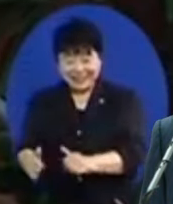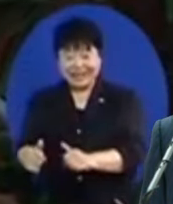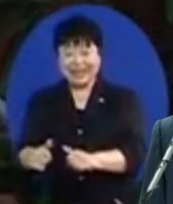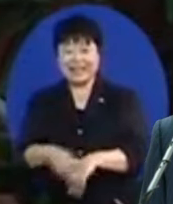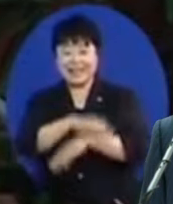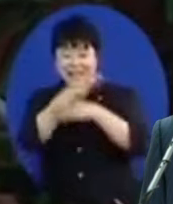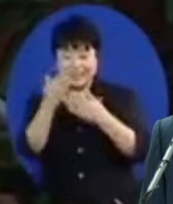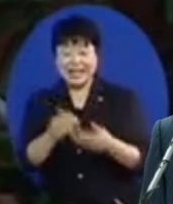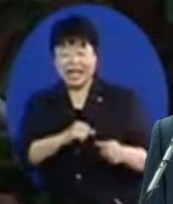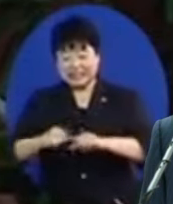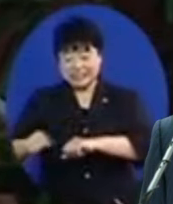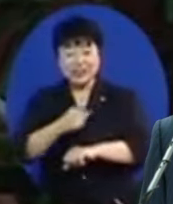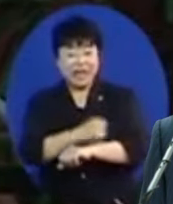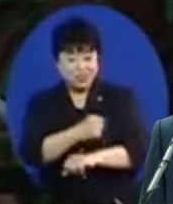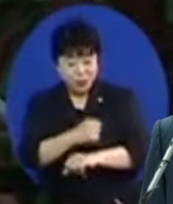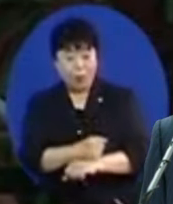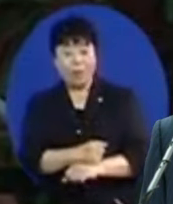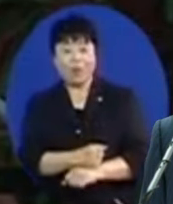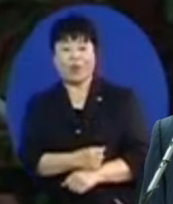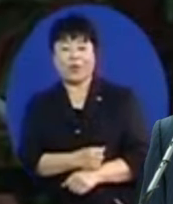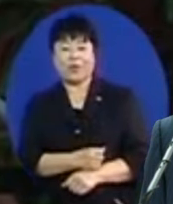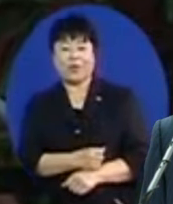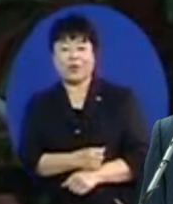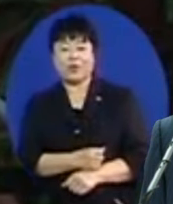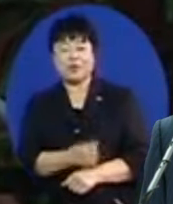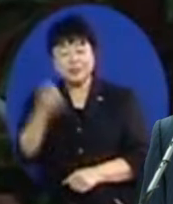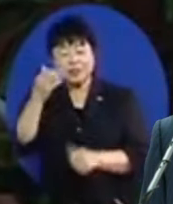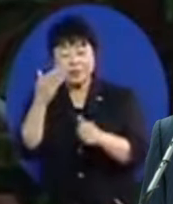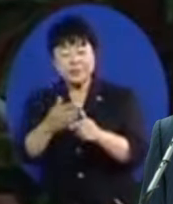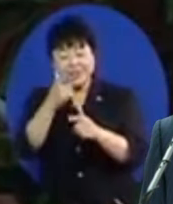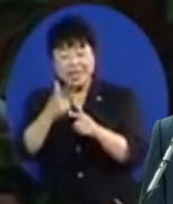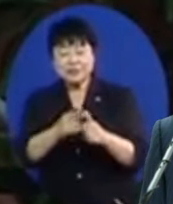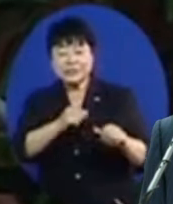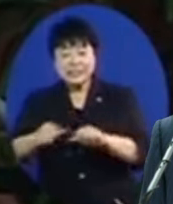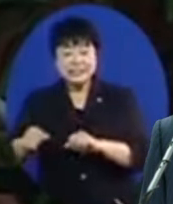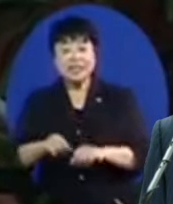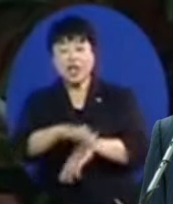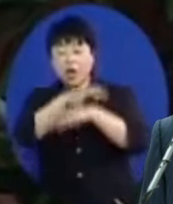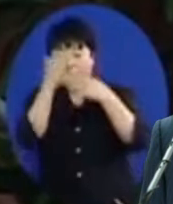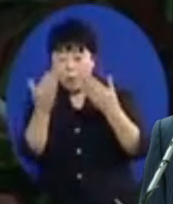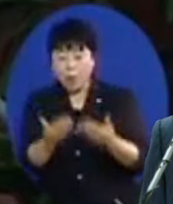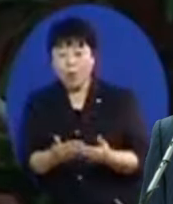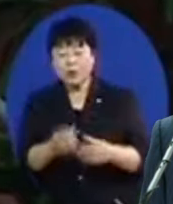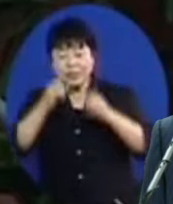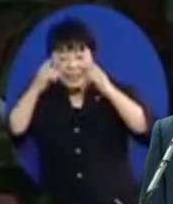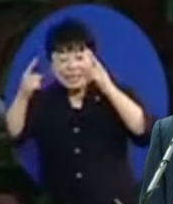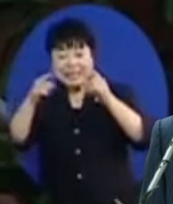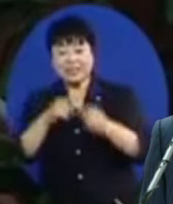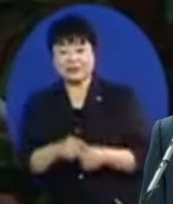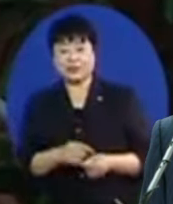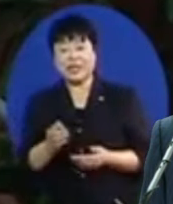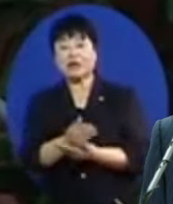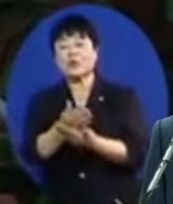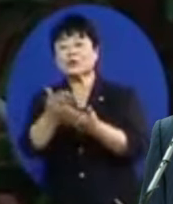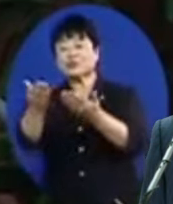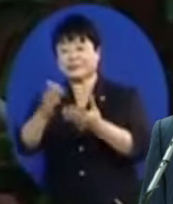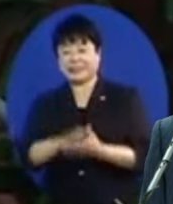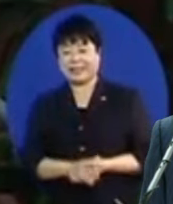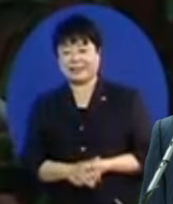다 실천하시고 성령님은 예수님이 실천하는 모든 것을 우리에게 깨닫게 해주시고 나누어 주시는